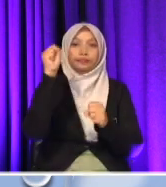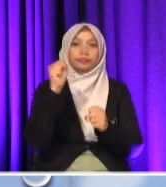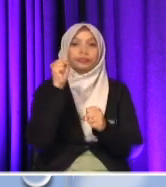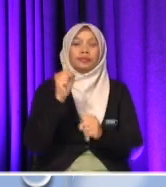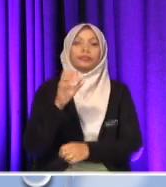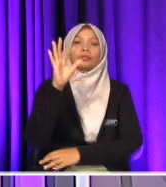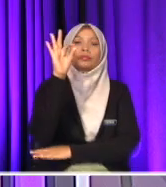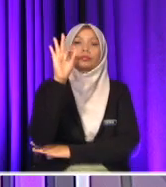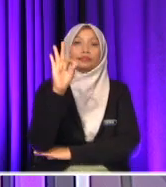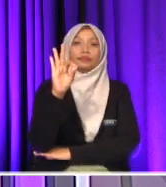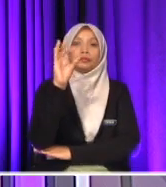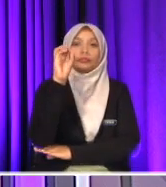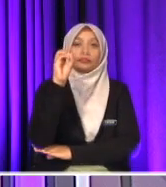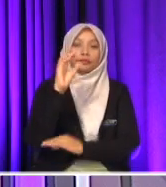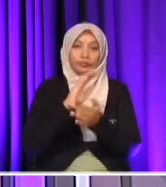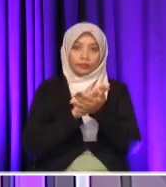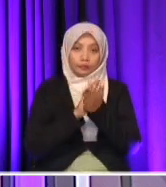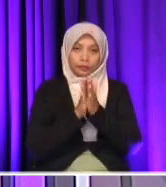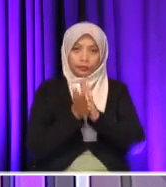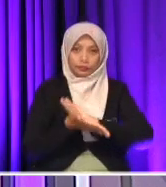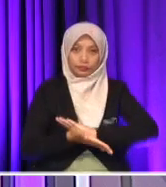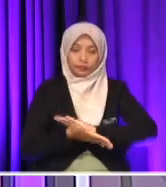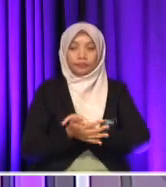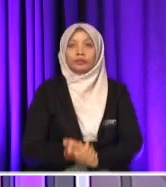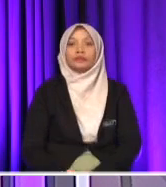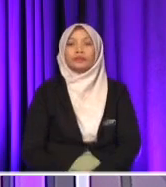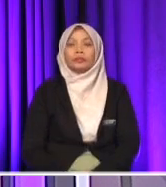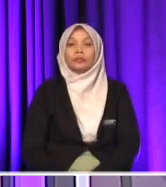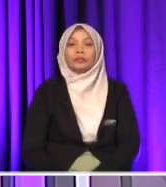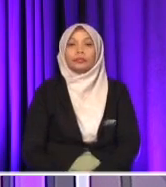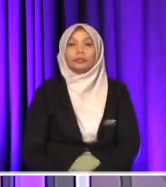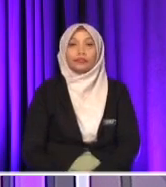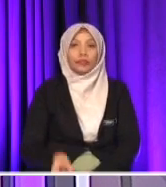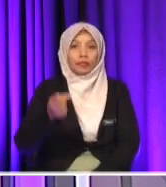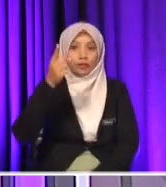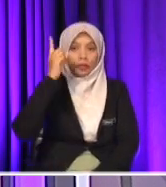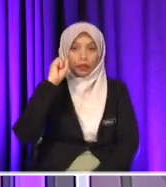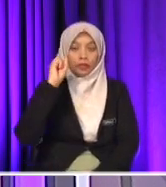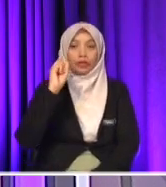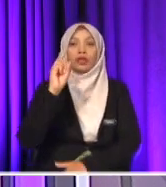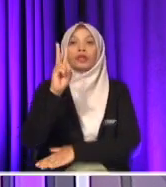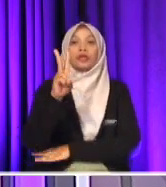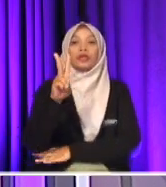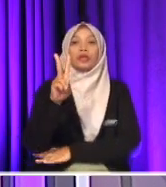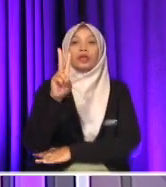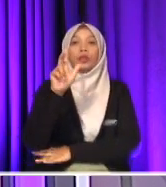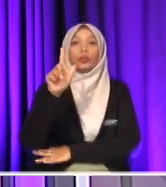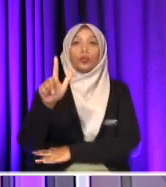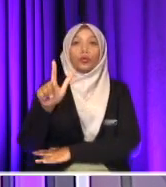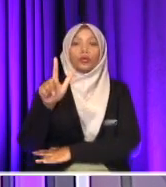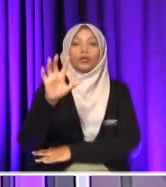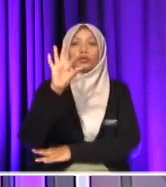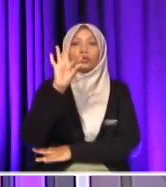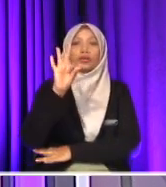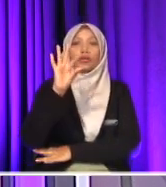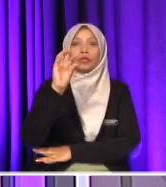kalau litar pemuat, arus mendahului voltan sebanyak 90 darjah. Kalau sini dulu, ini mesti mengekor riang. Kita senang